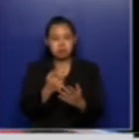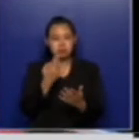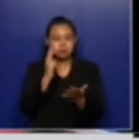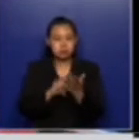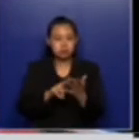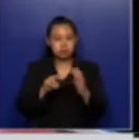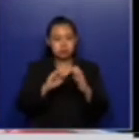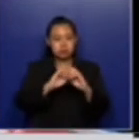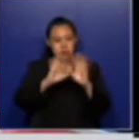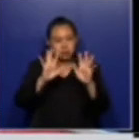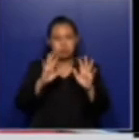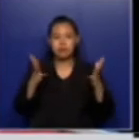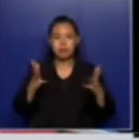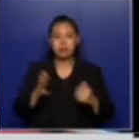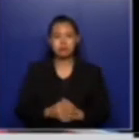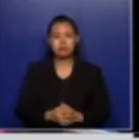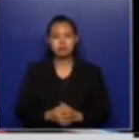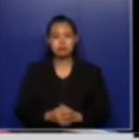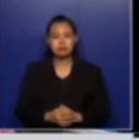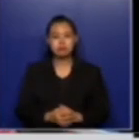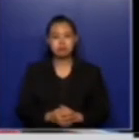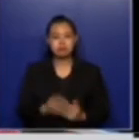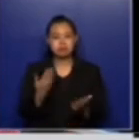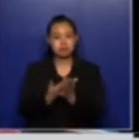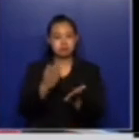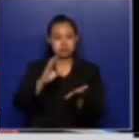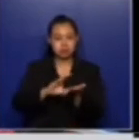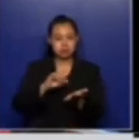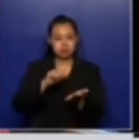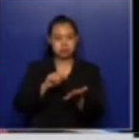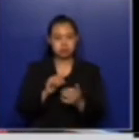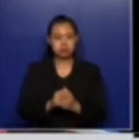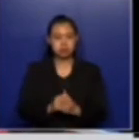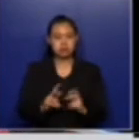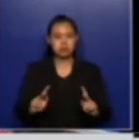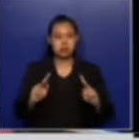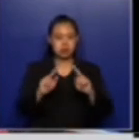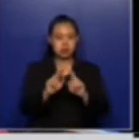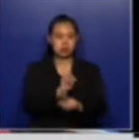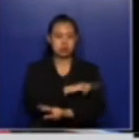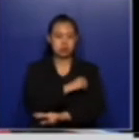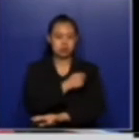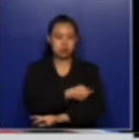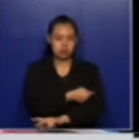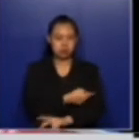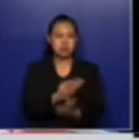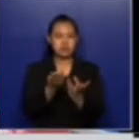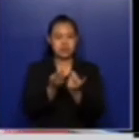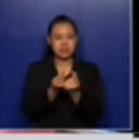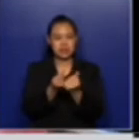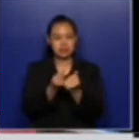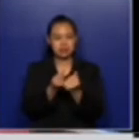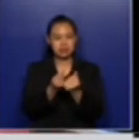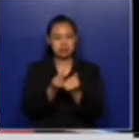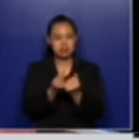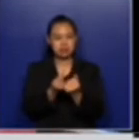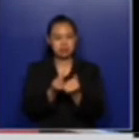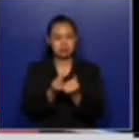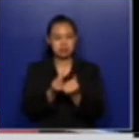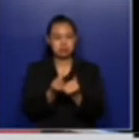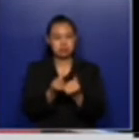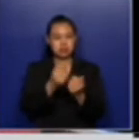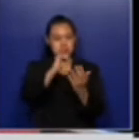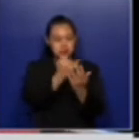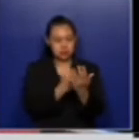เล่มนี้นะคะท่านประธานเป็นงบประมาณที่กระทรวงสาธารณสุขก็จะมีรายละเอียดของแต่ละจังหวั